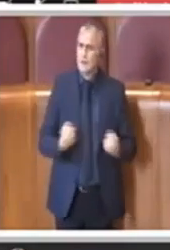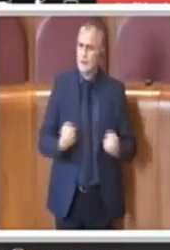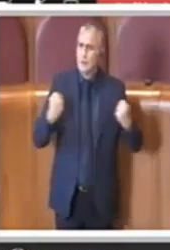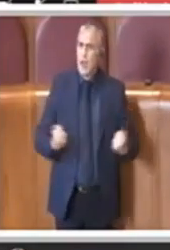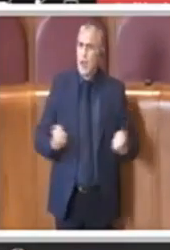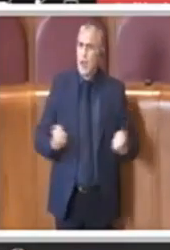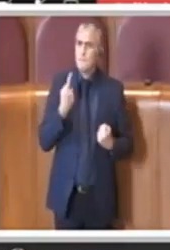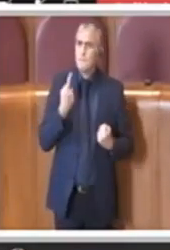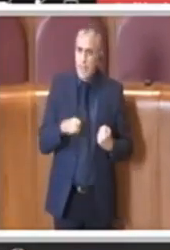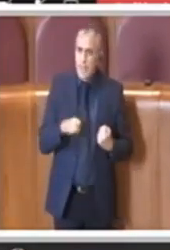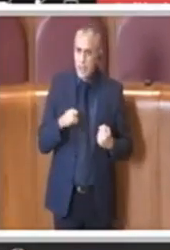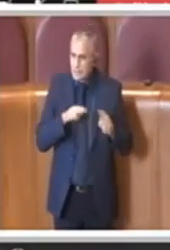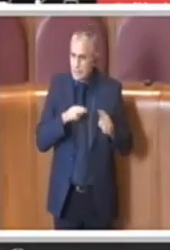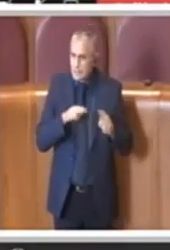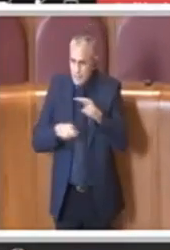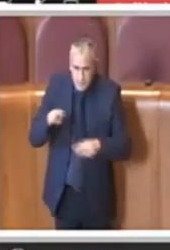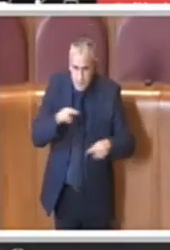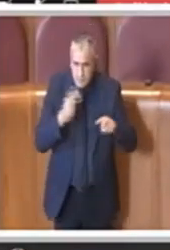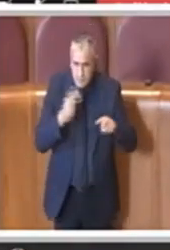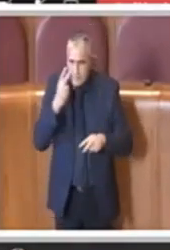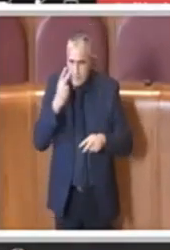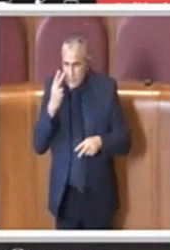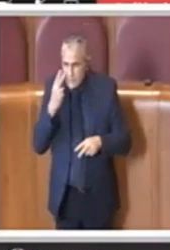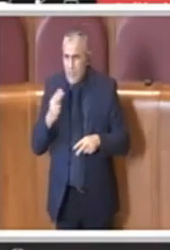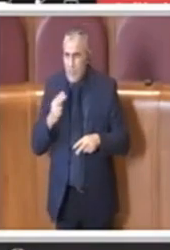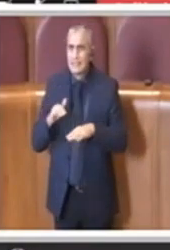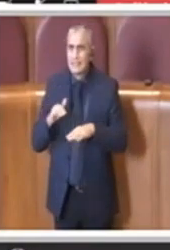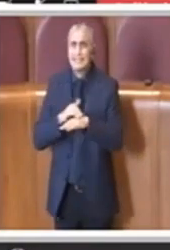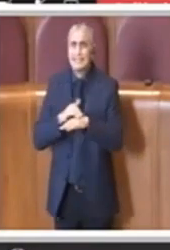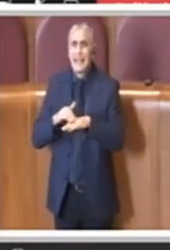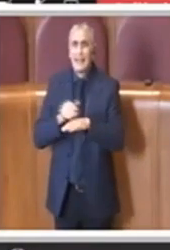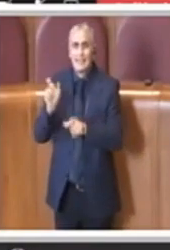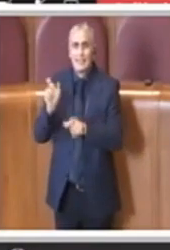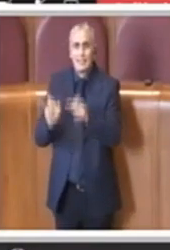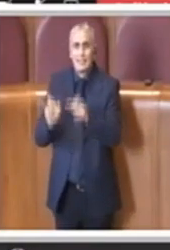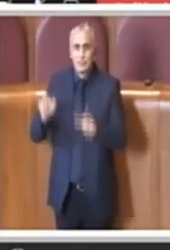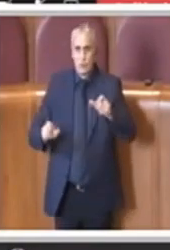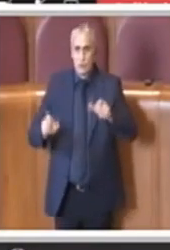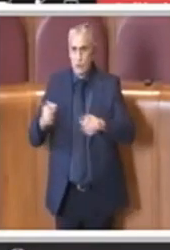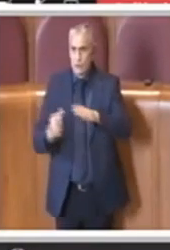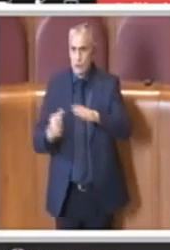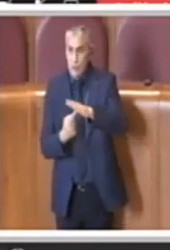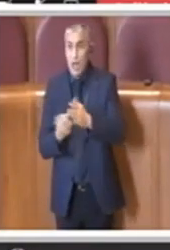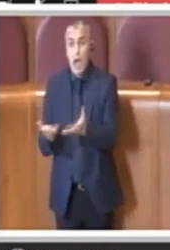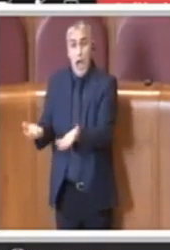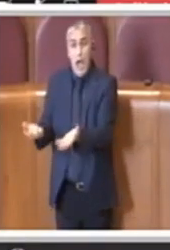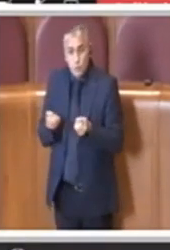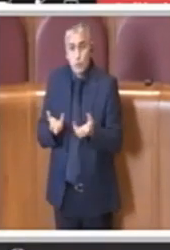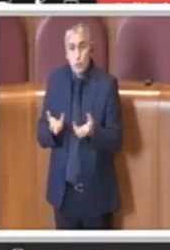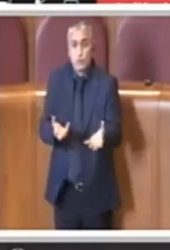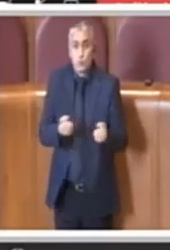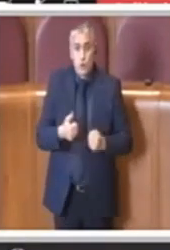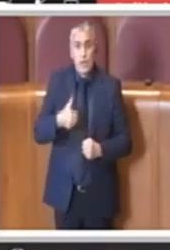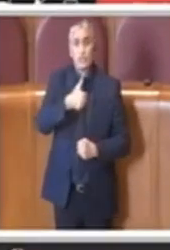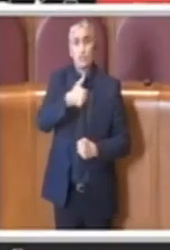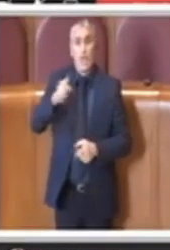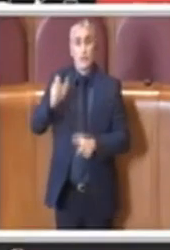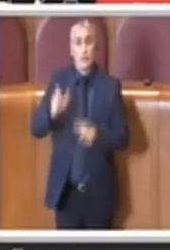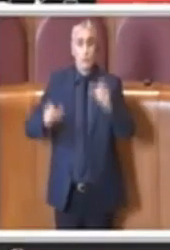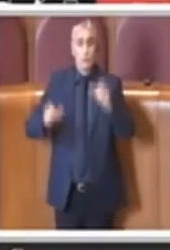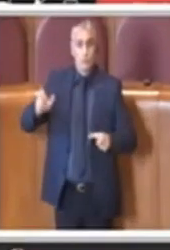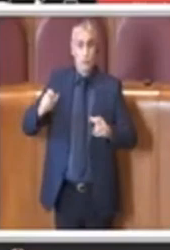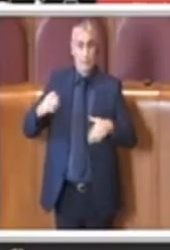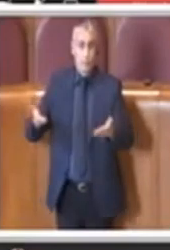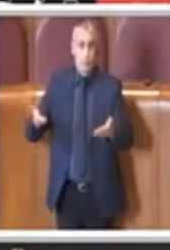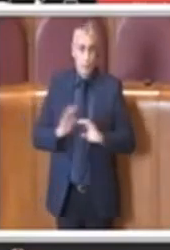appunto per rimpinguare l'organico del servizio giardini assumendo più di 100 unità. E questo, ecco,